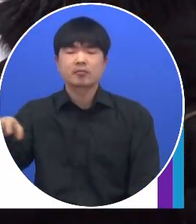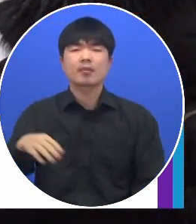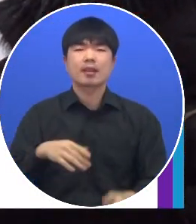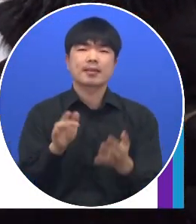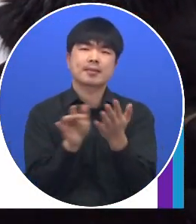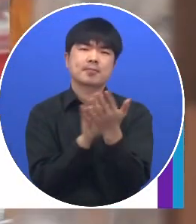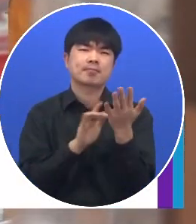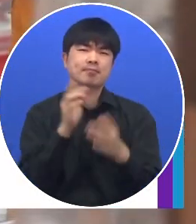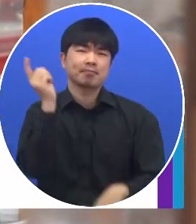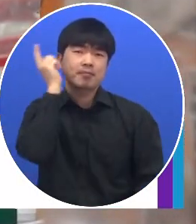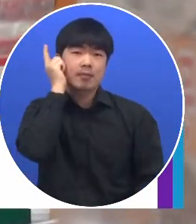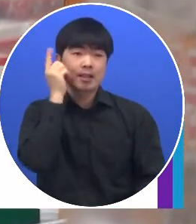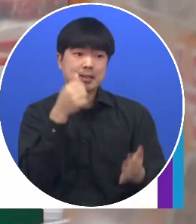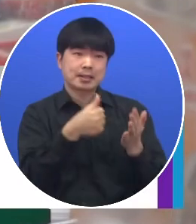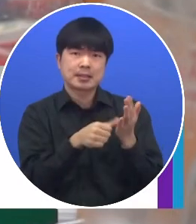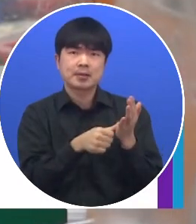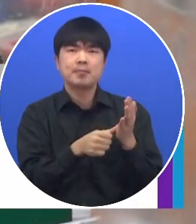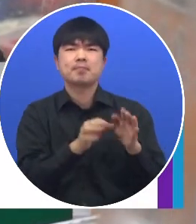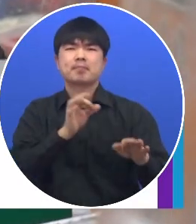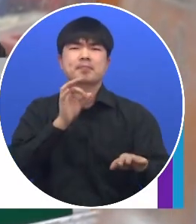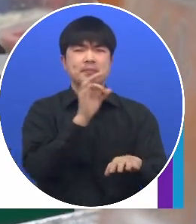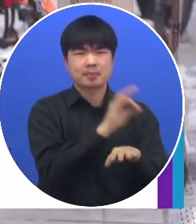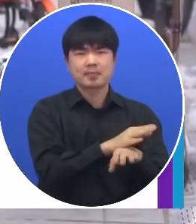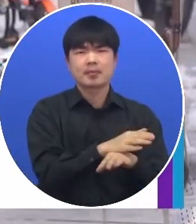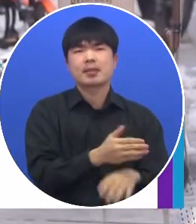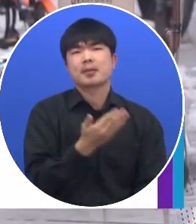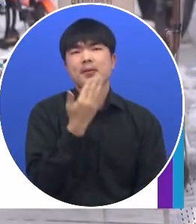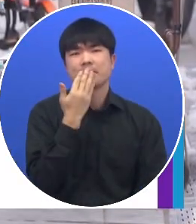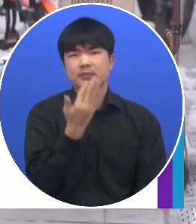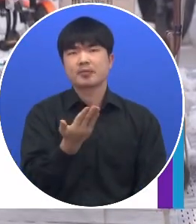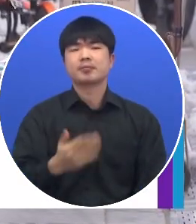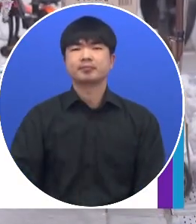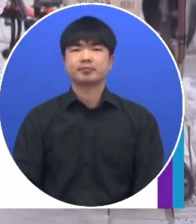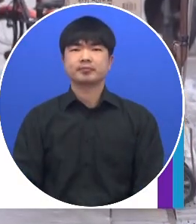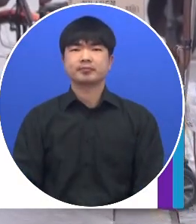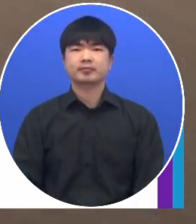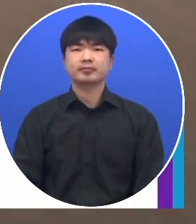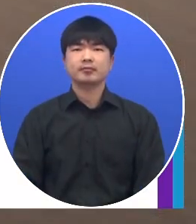전통 종합시장 동원전통시장 상점가 중랑동부시장에서는